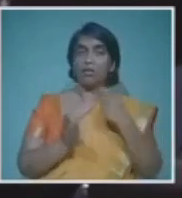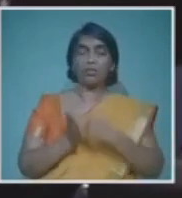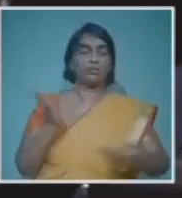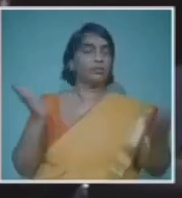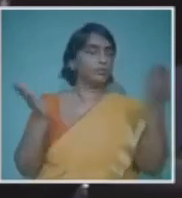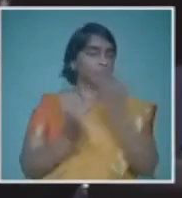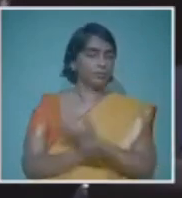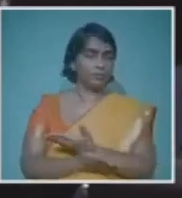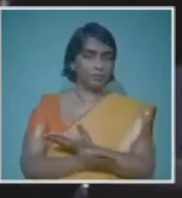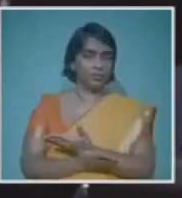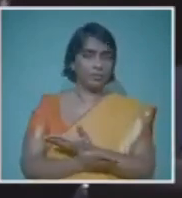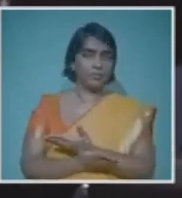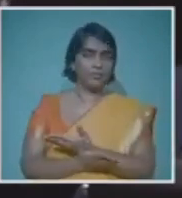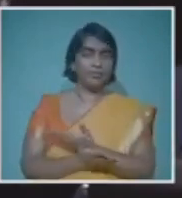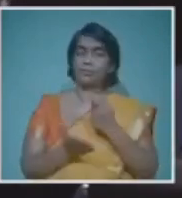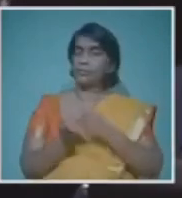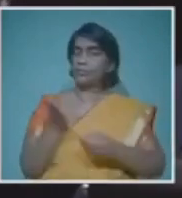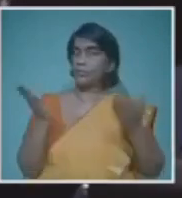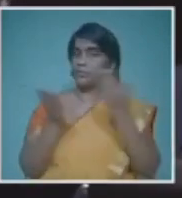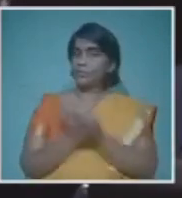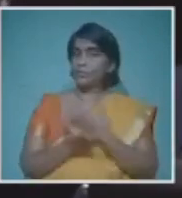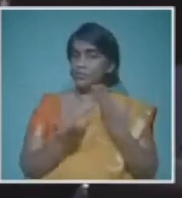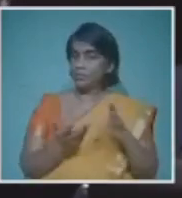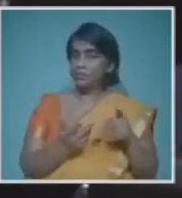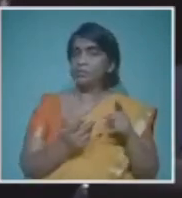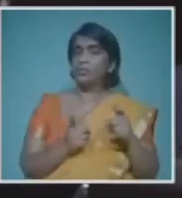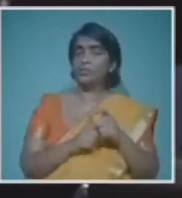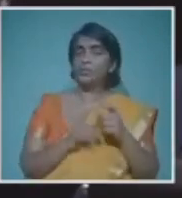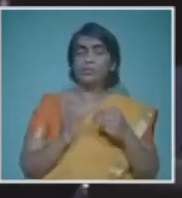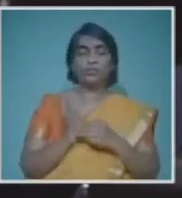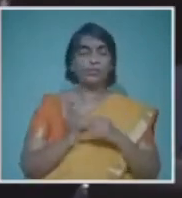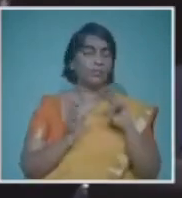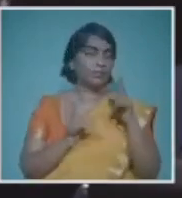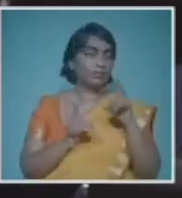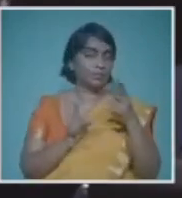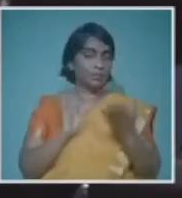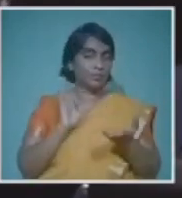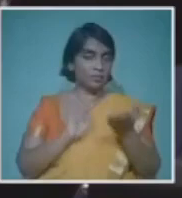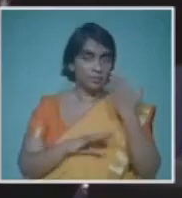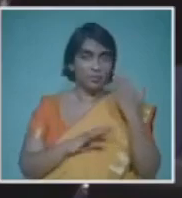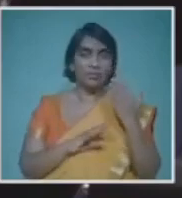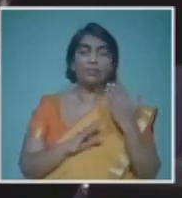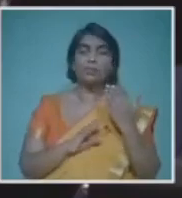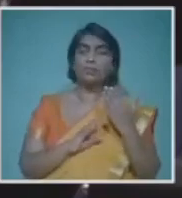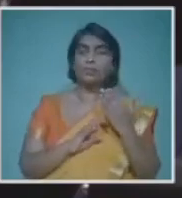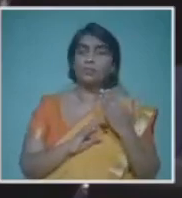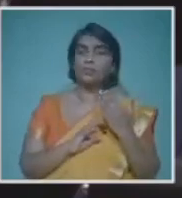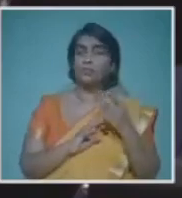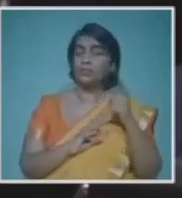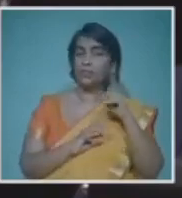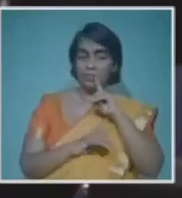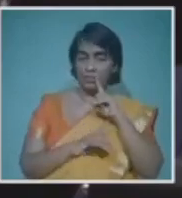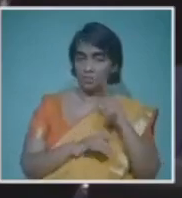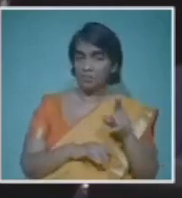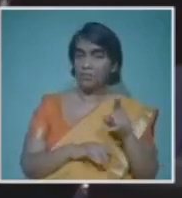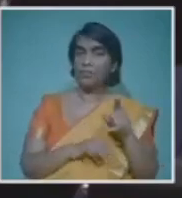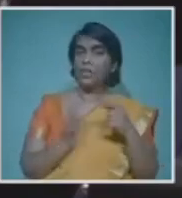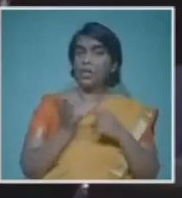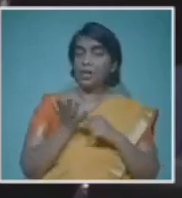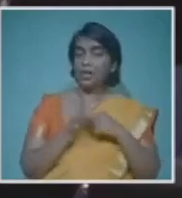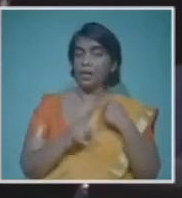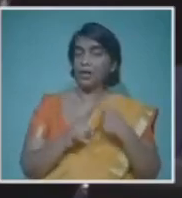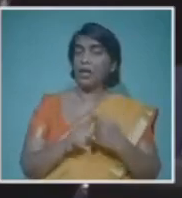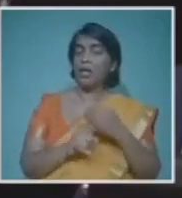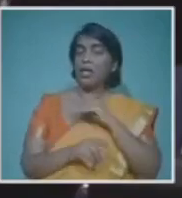අත්සන් කරා. අත්සන් කරලා ඩොලර් මිලියන 100ට වැඩි ගන්න පුළුවන් අර බදු